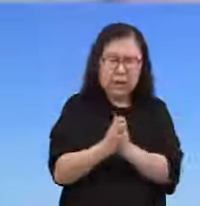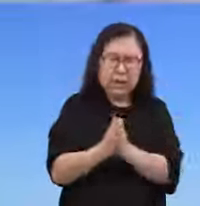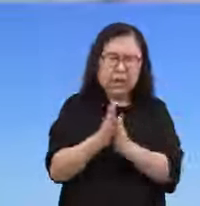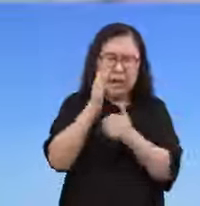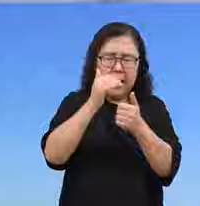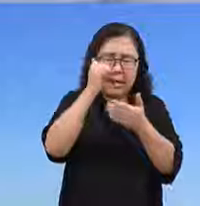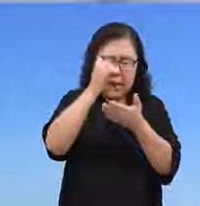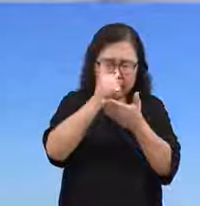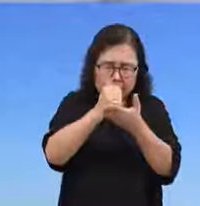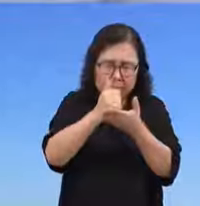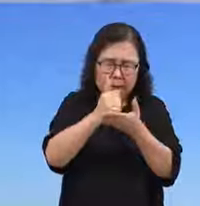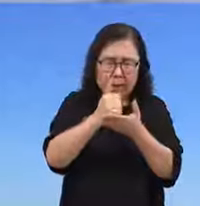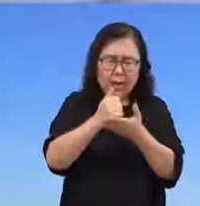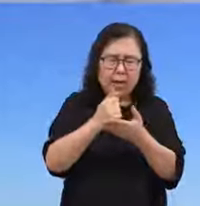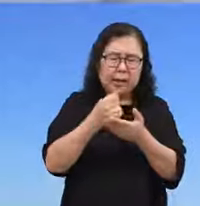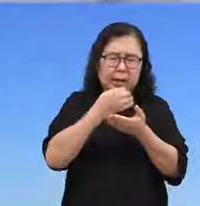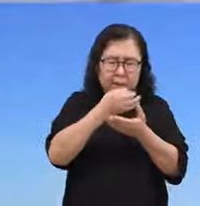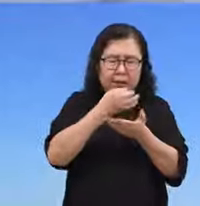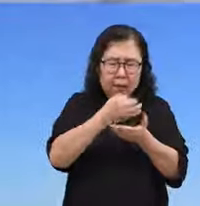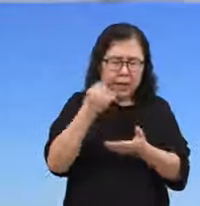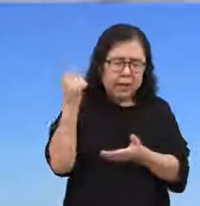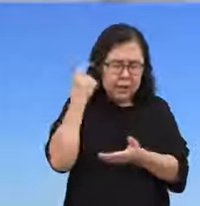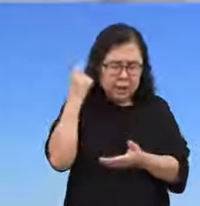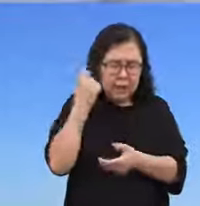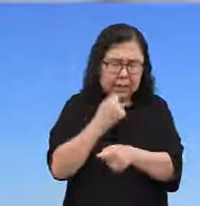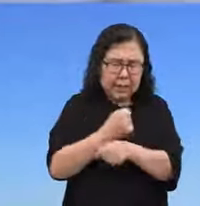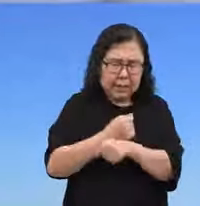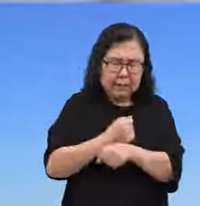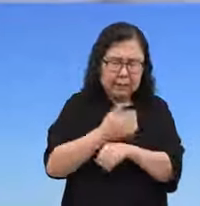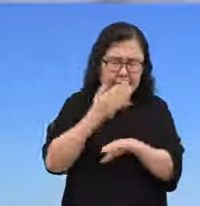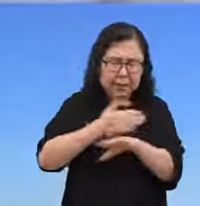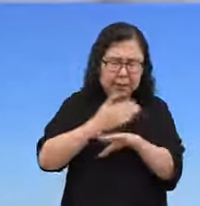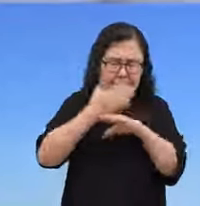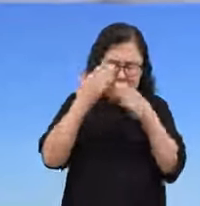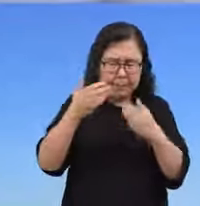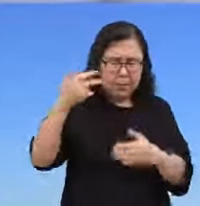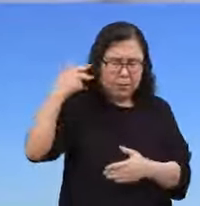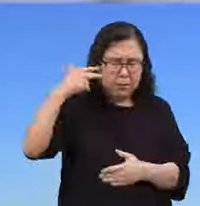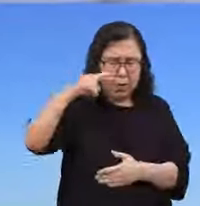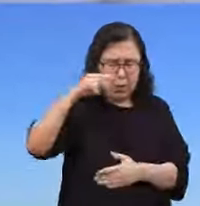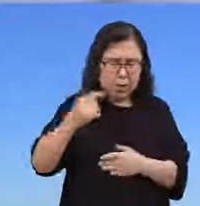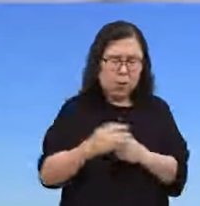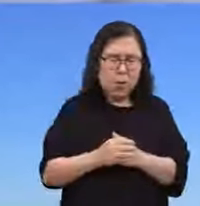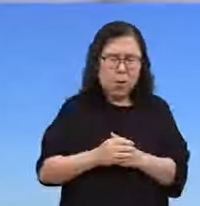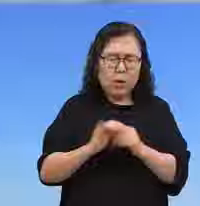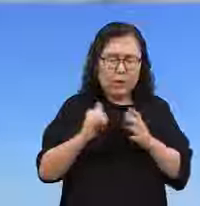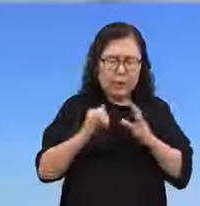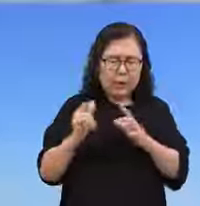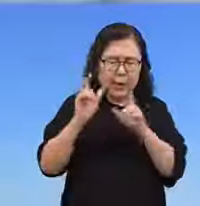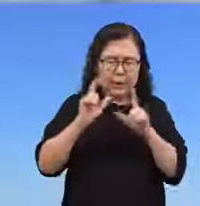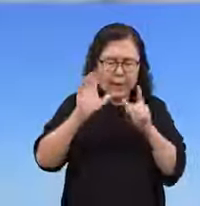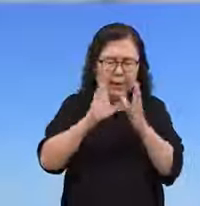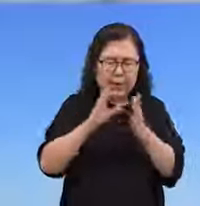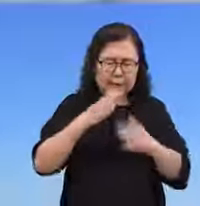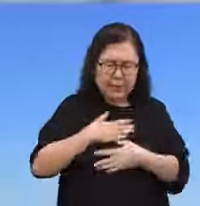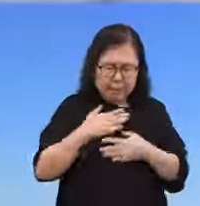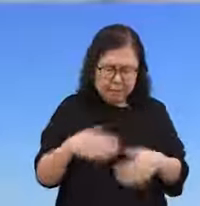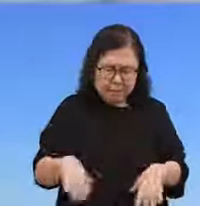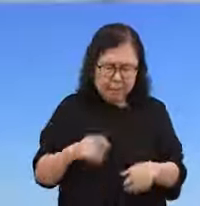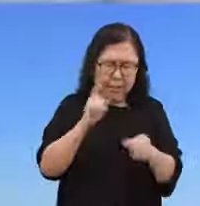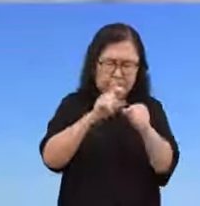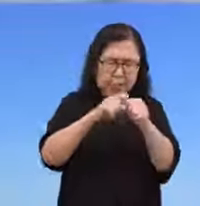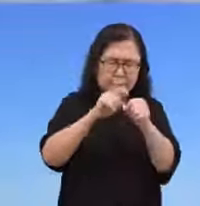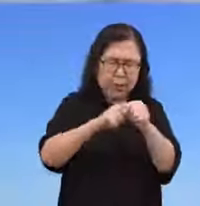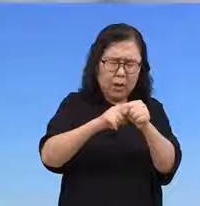명령이 들려지는 예배가 되게 하여 주시니 감사합니다. 이번 한 주간도 하나님, 세상살이 가운데 지칠 때마다,